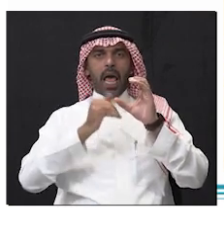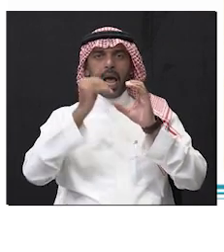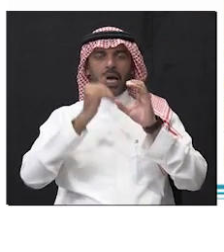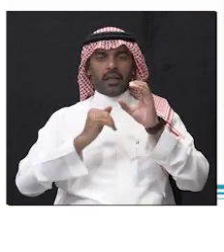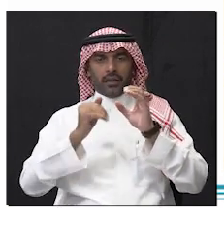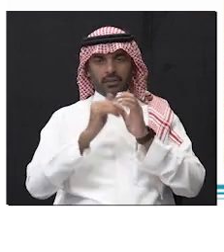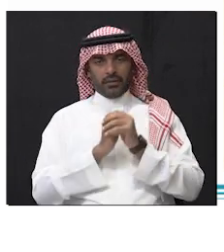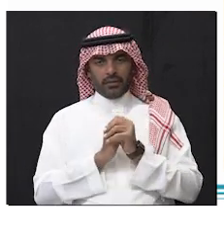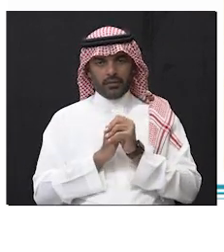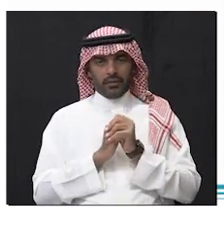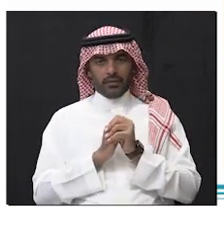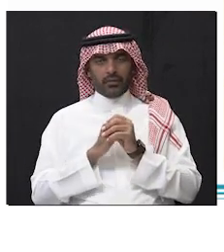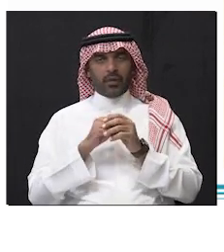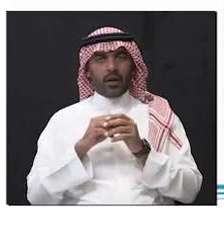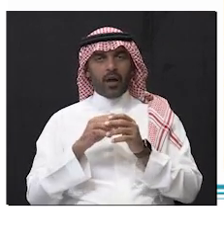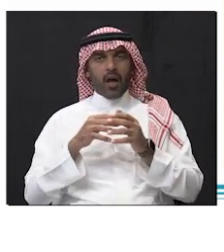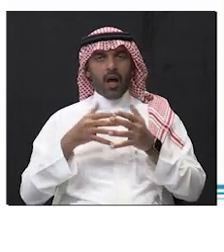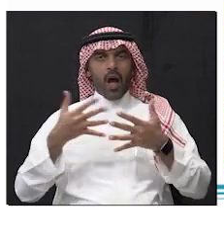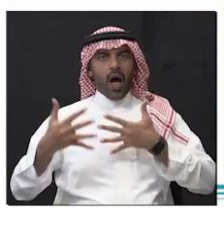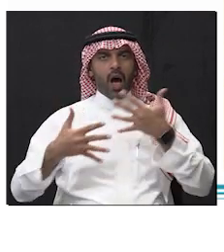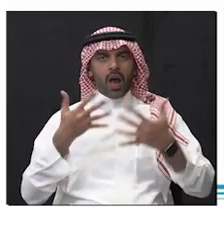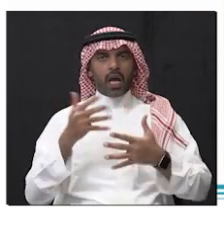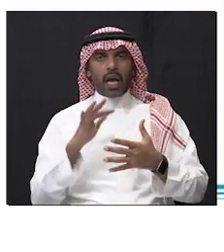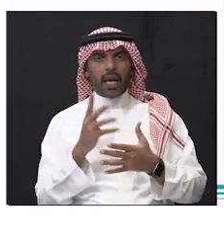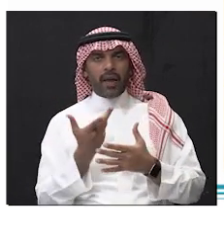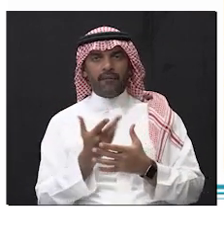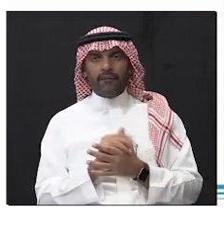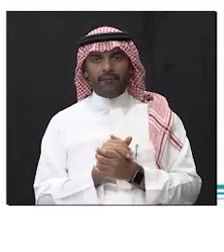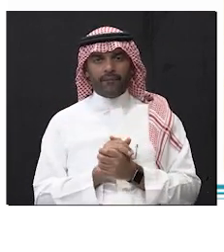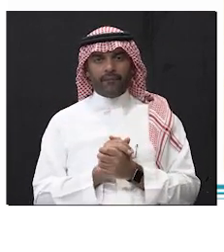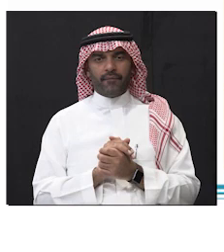حركتها، كيف حركتها؟